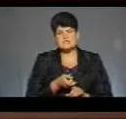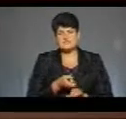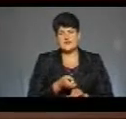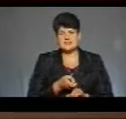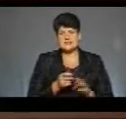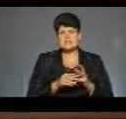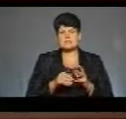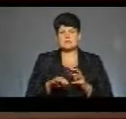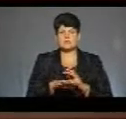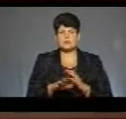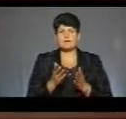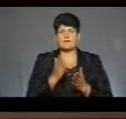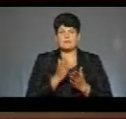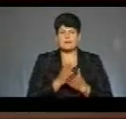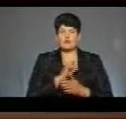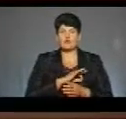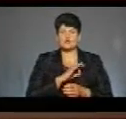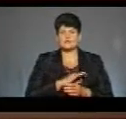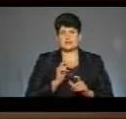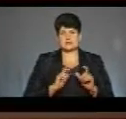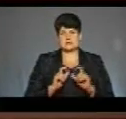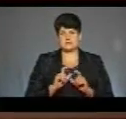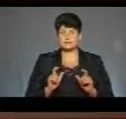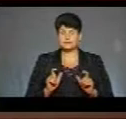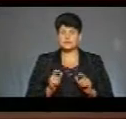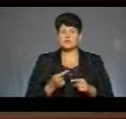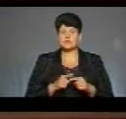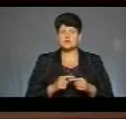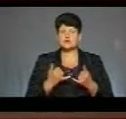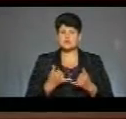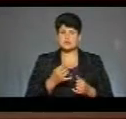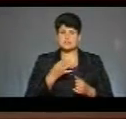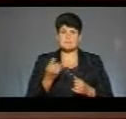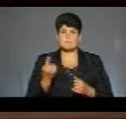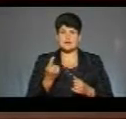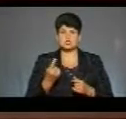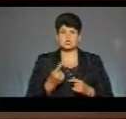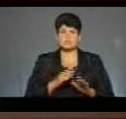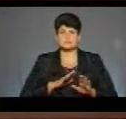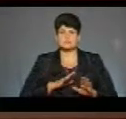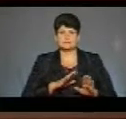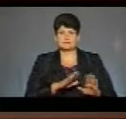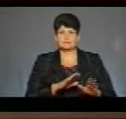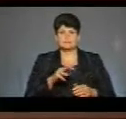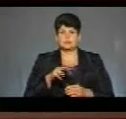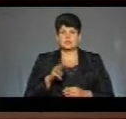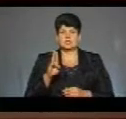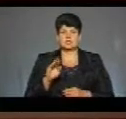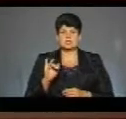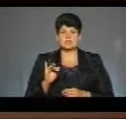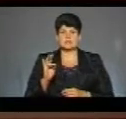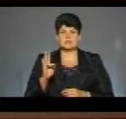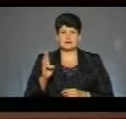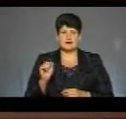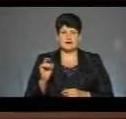земельною ділянкою, яка знаходиться у користуванні вишу. Про це сьогодні повідомив перший проректор цього університету Микола Шинкарик. За